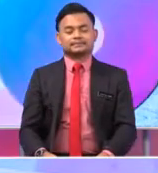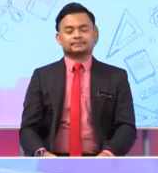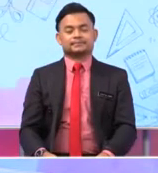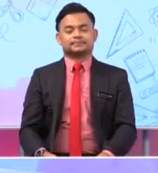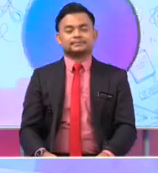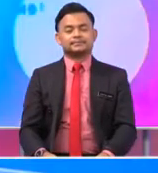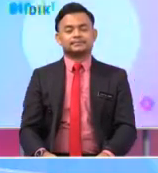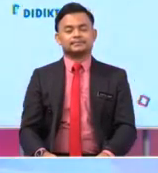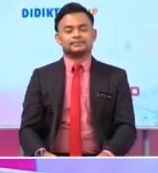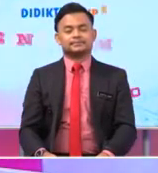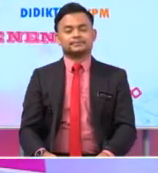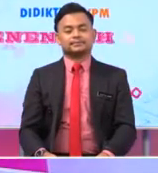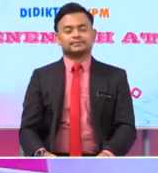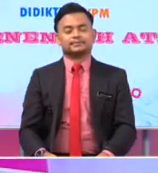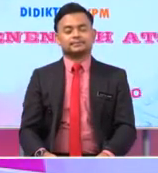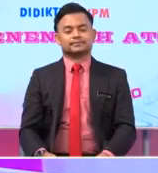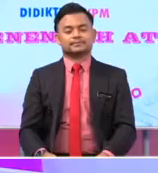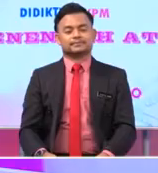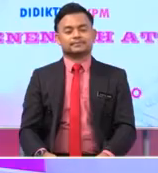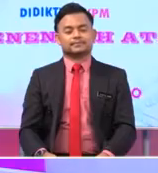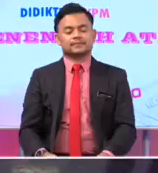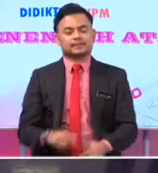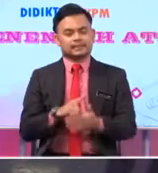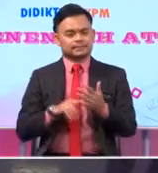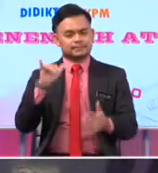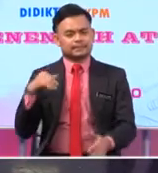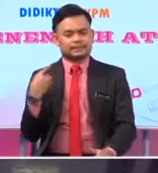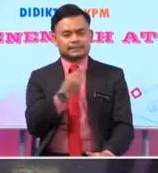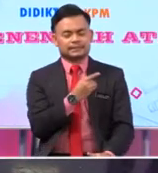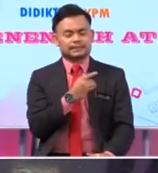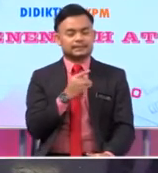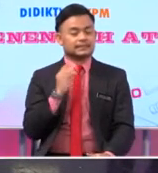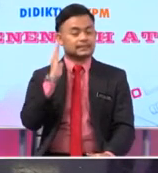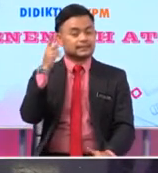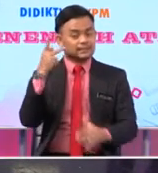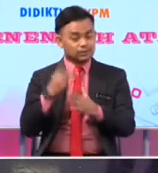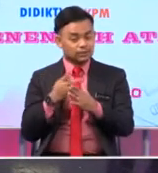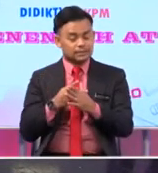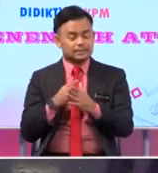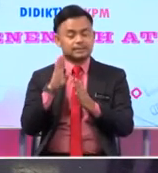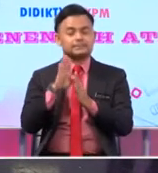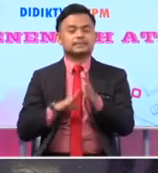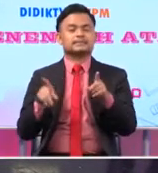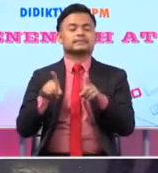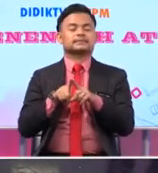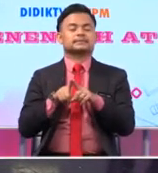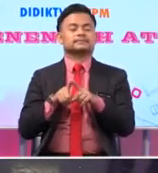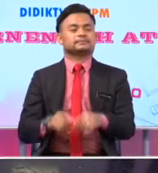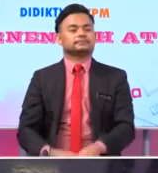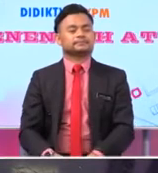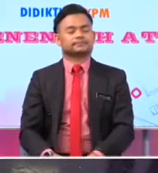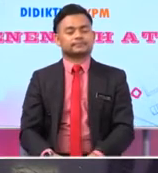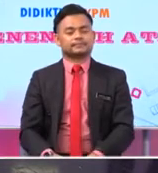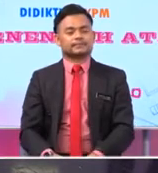Baiklah sego Adi semuanya Terakhir ini apa yang cek gunung than an account kepada mengira ada semua mereka yang berada di rumah Cilegon